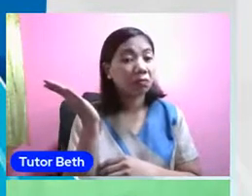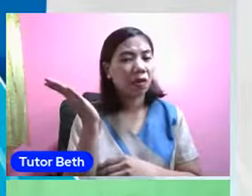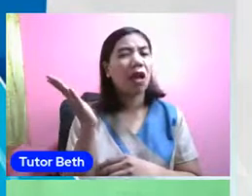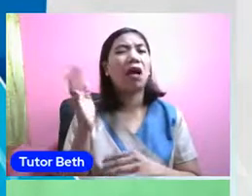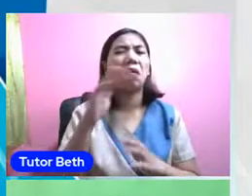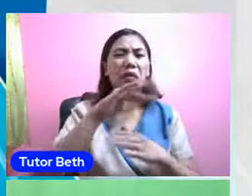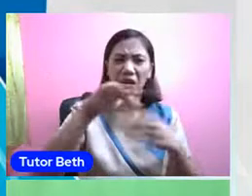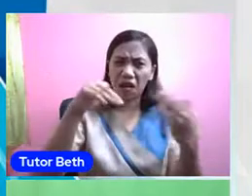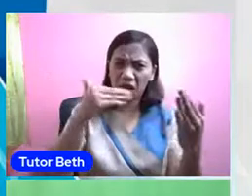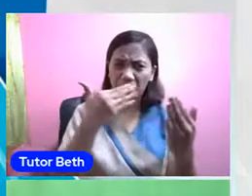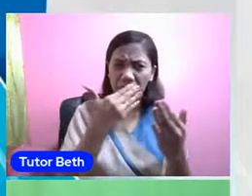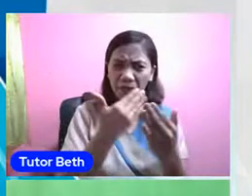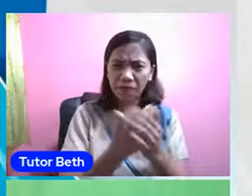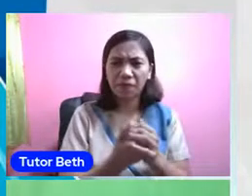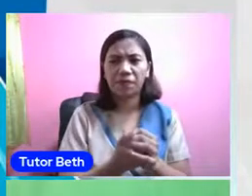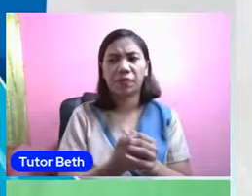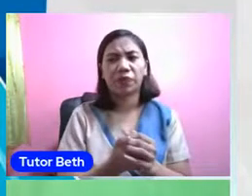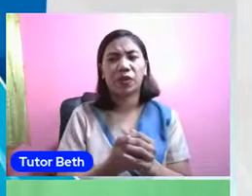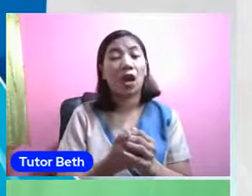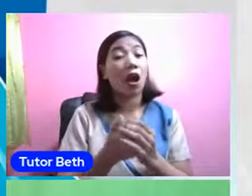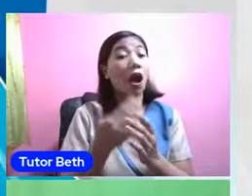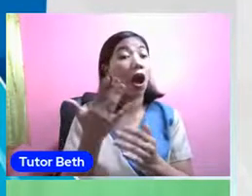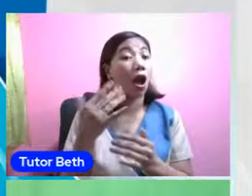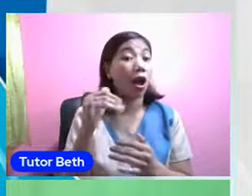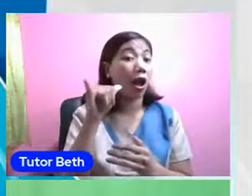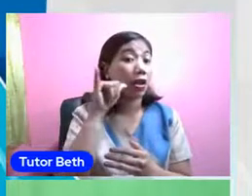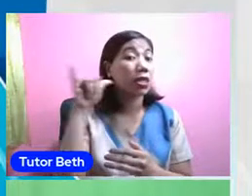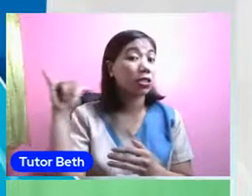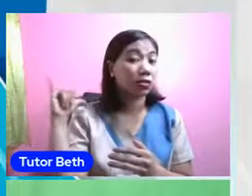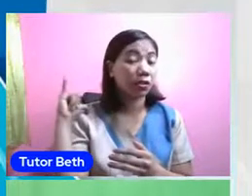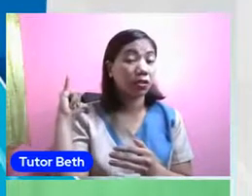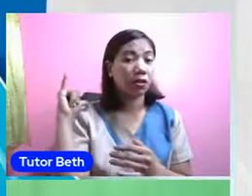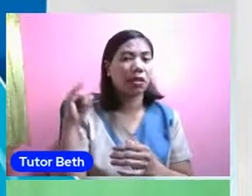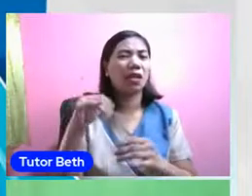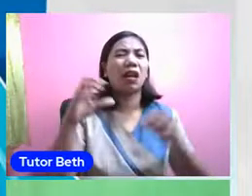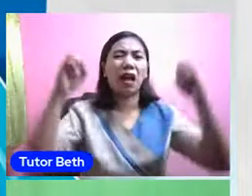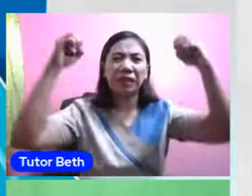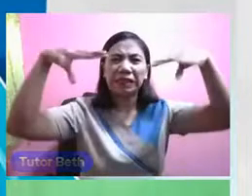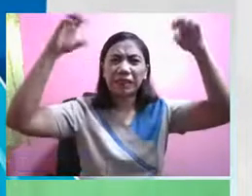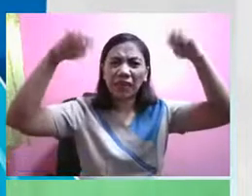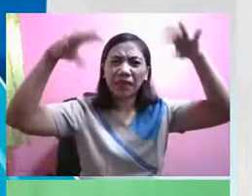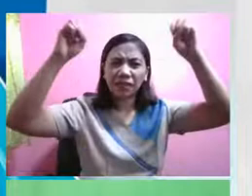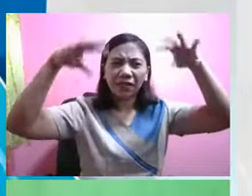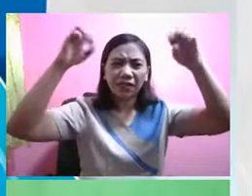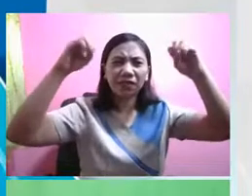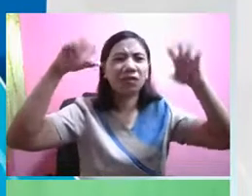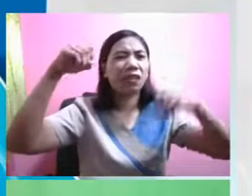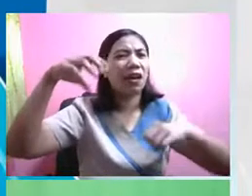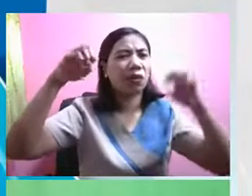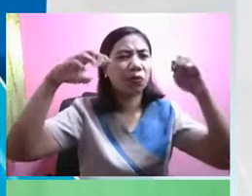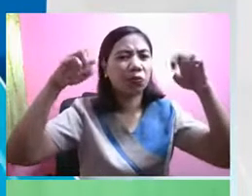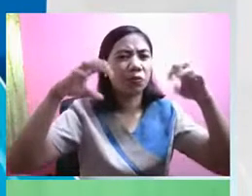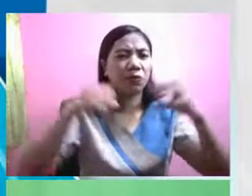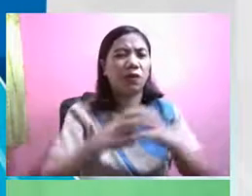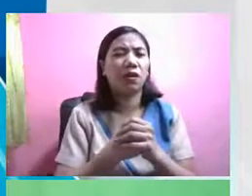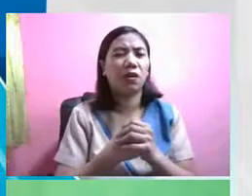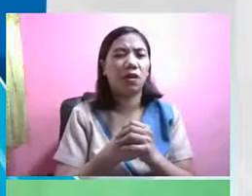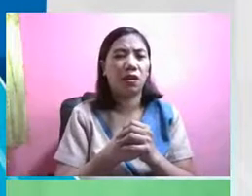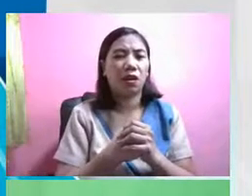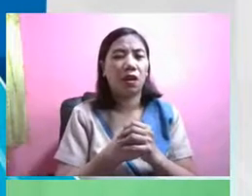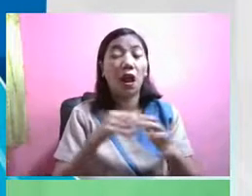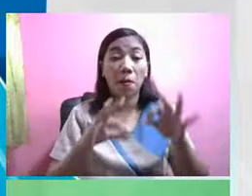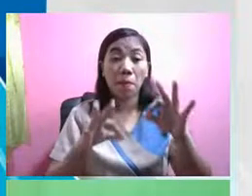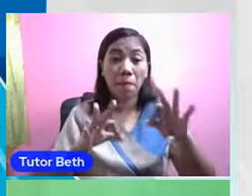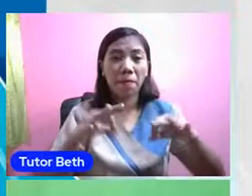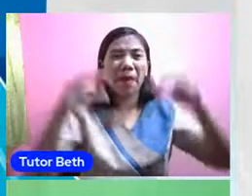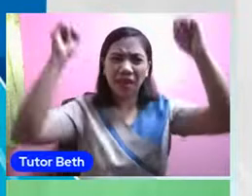diba? Ang lakas-lakas ng naranasan nating pag-ulan. Okay, kapag malakas kasi ang ulan, yan ang nagiging sani. Nagkakaroon